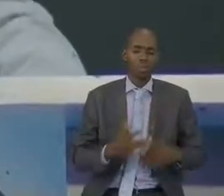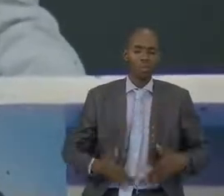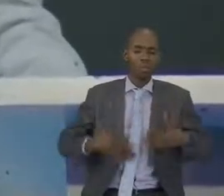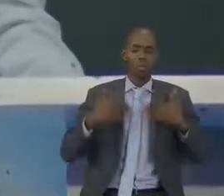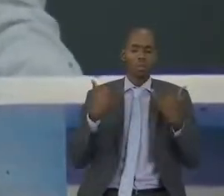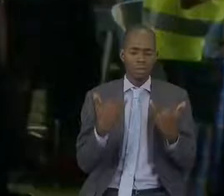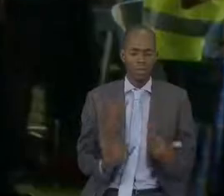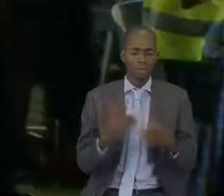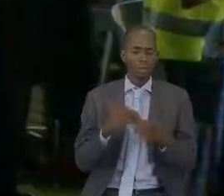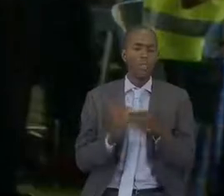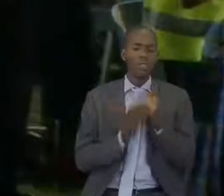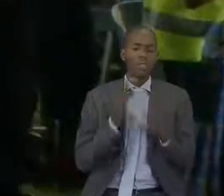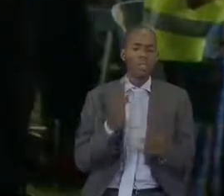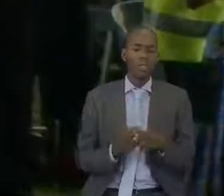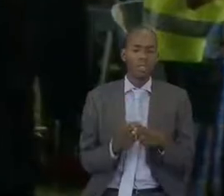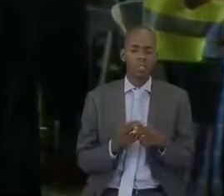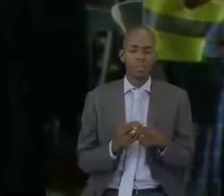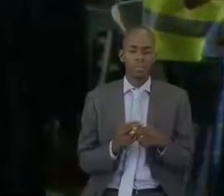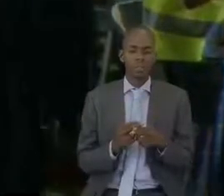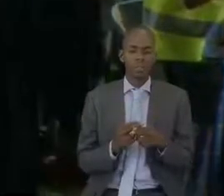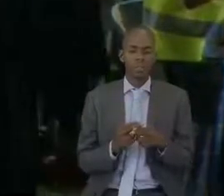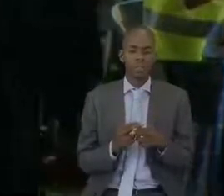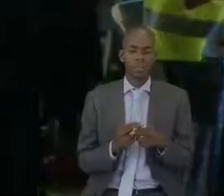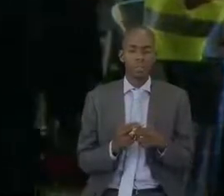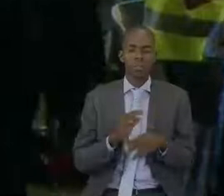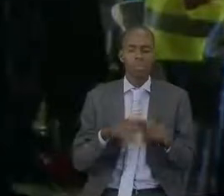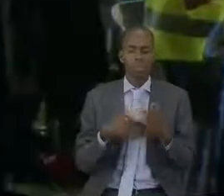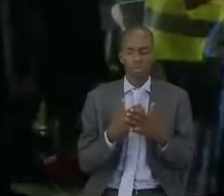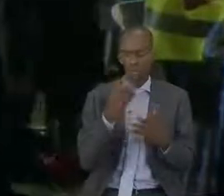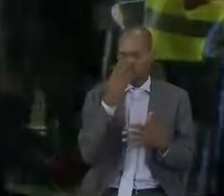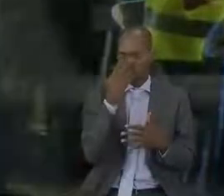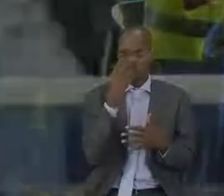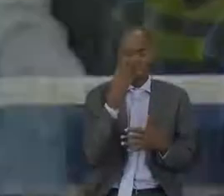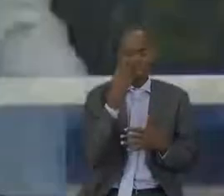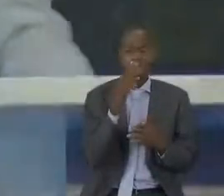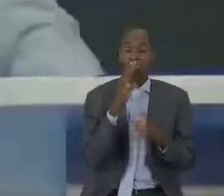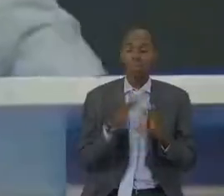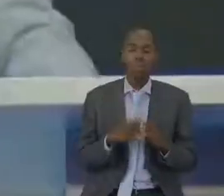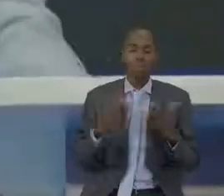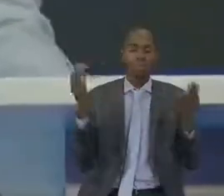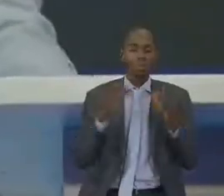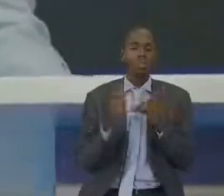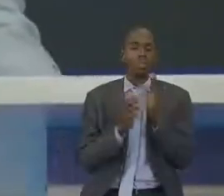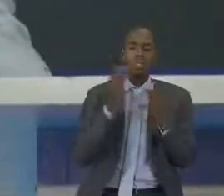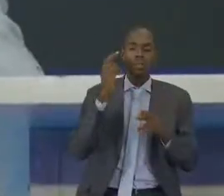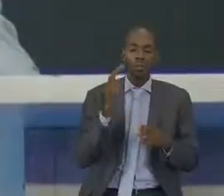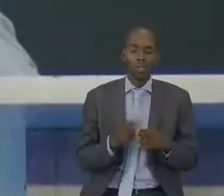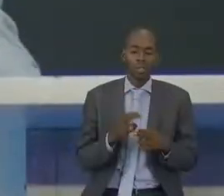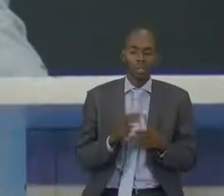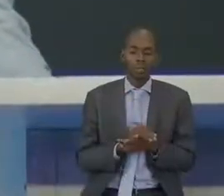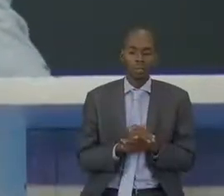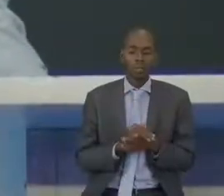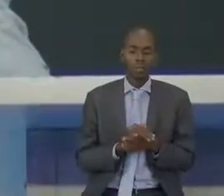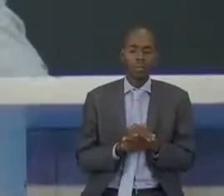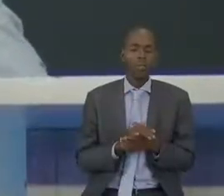de Jésus. Que les yeux aveugles soient ouverts au nom de Jésus.